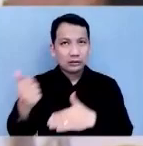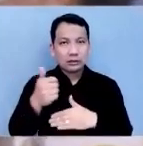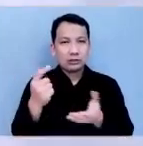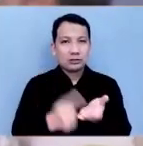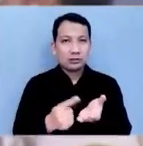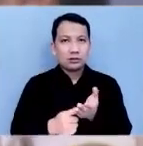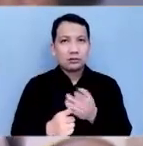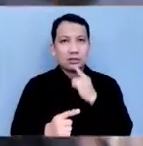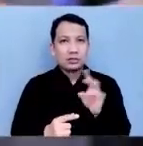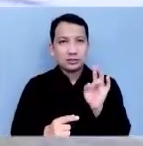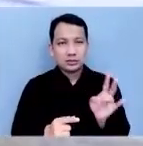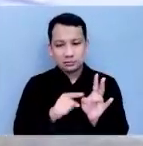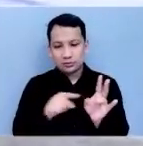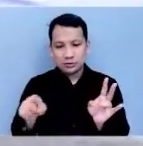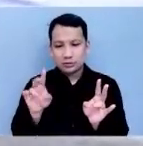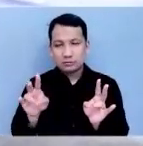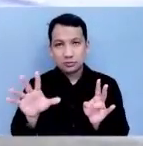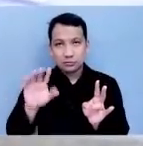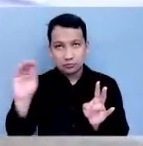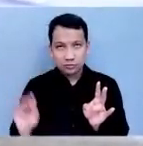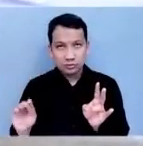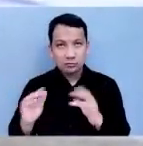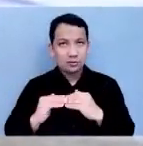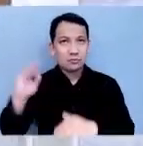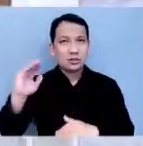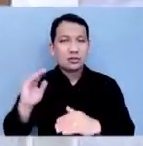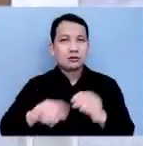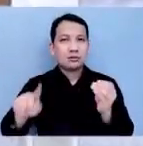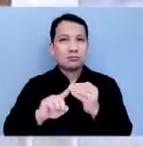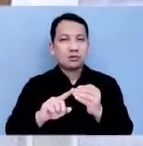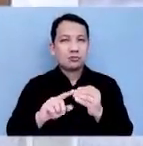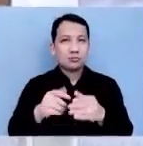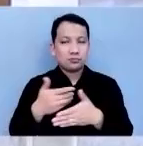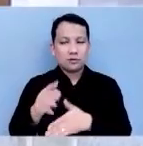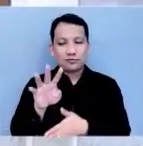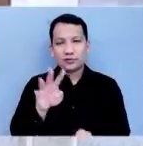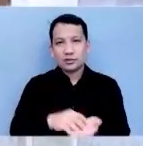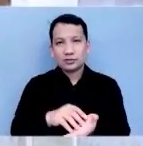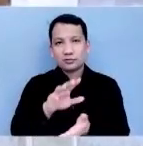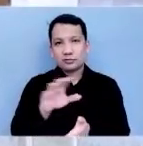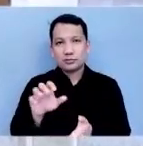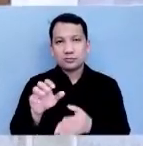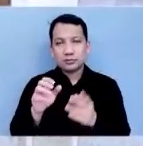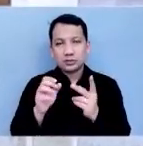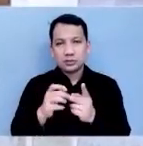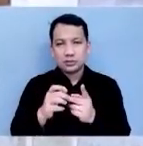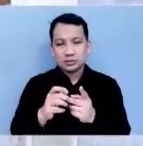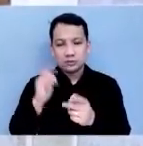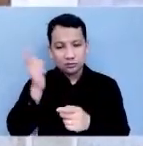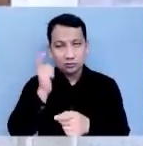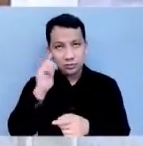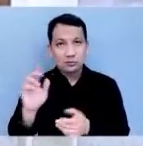dapat 70-74%. Malaking bagay yan para mapunan higit 4,000 plantilla positions ng gobyerno para sa mga